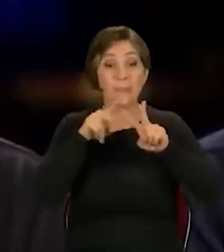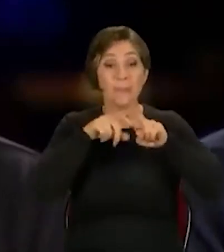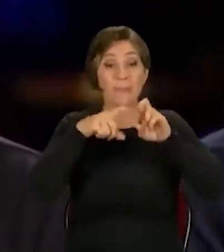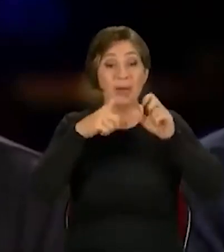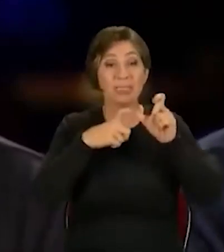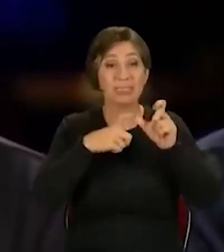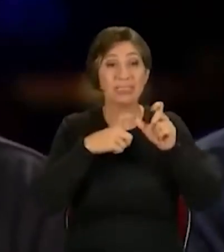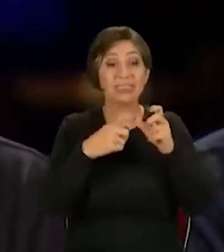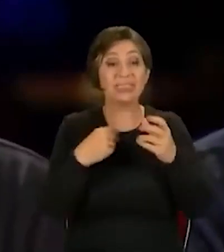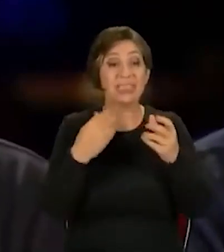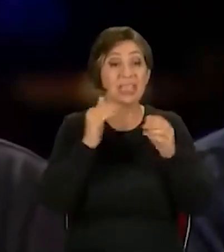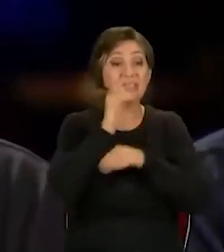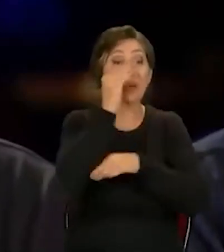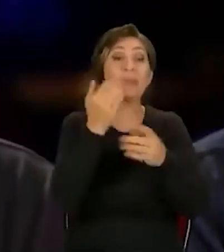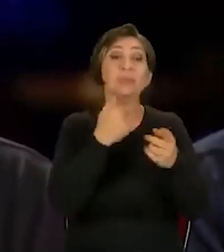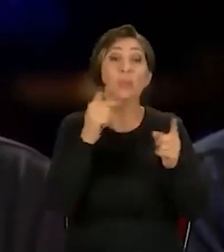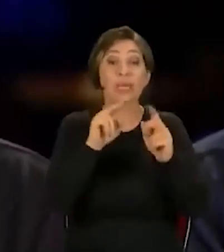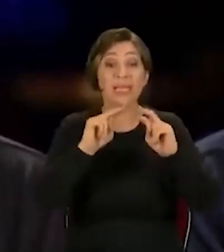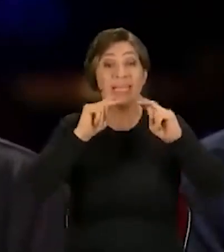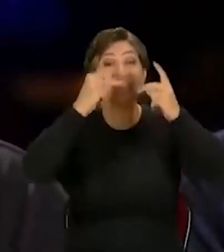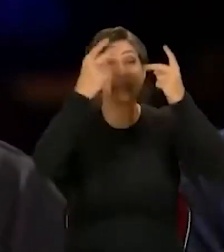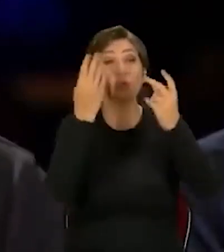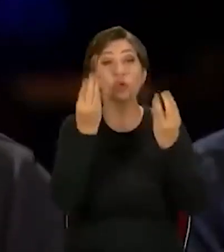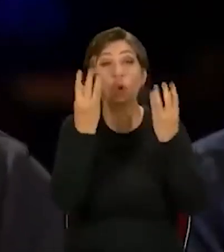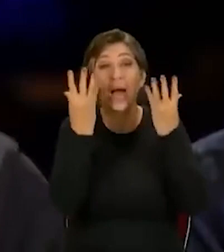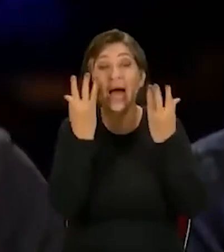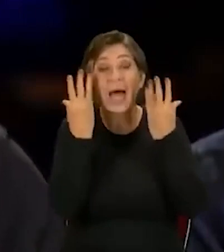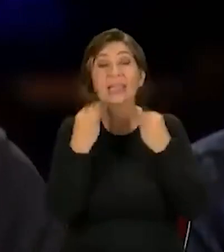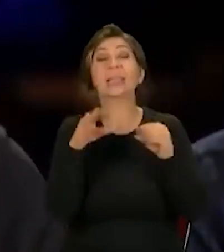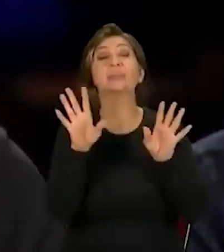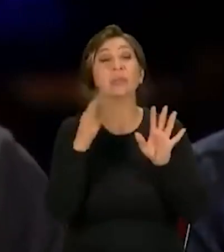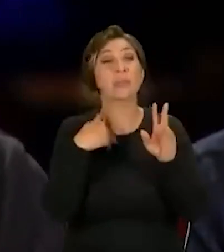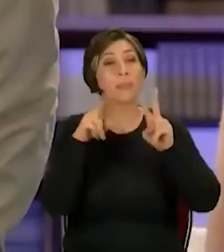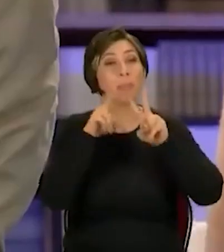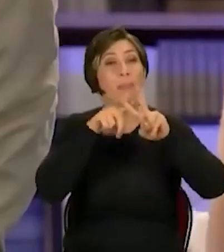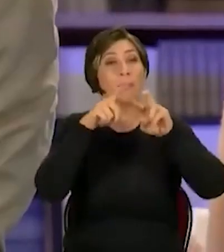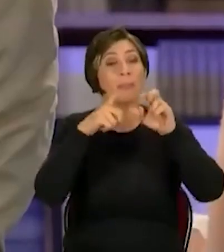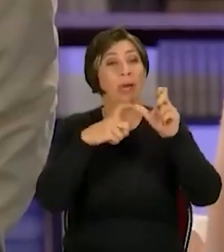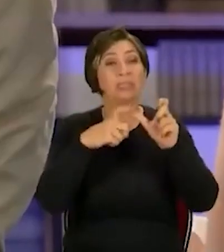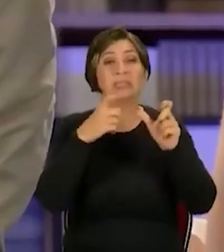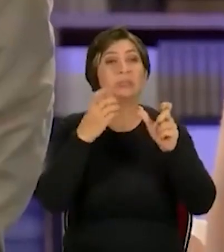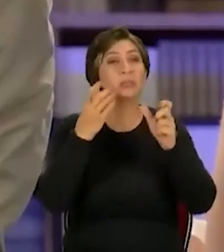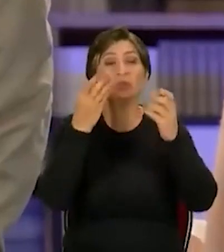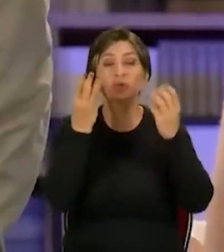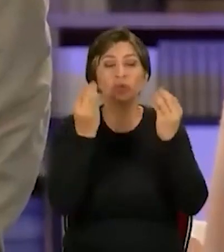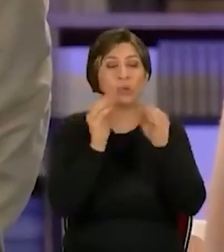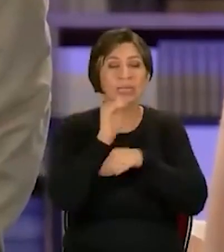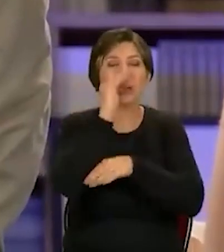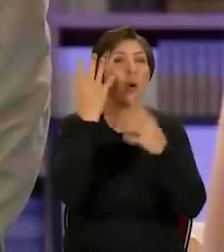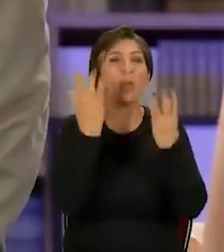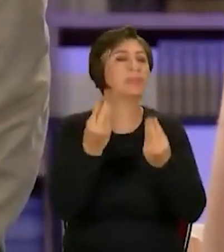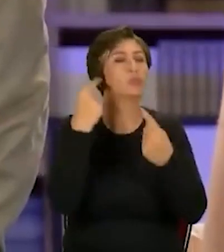zaten yaşamayı tahayyül edemeyiz ama bu geçiş imkanlarını da çok anlayabilemeyeceğiz. Yani ben Mars'ı kolonize edebileceklerini düşünmüyorum. Mümkün en fazla değil.